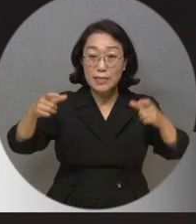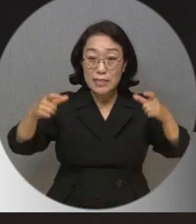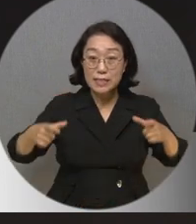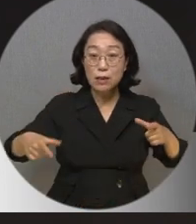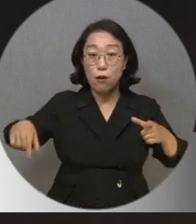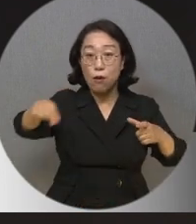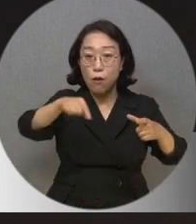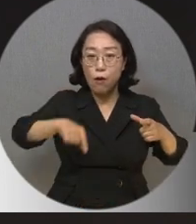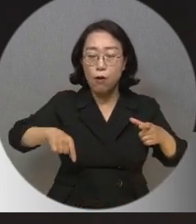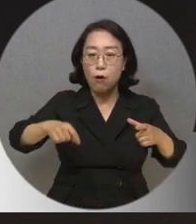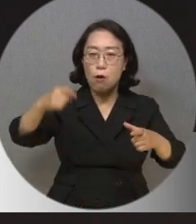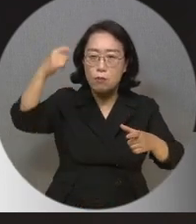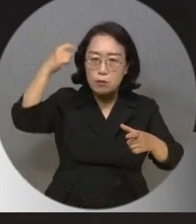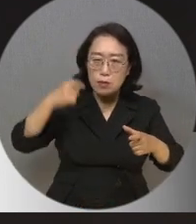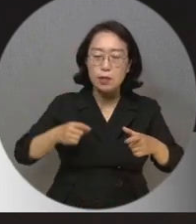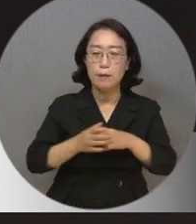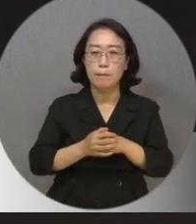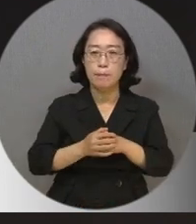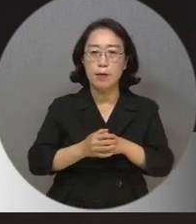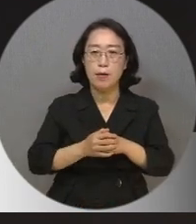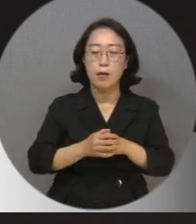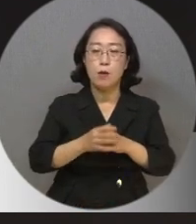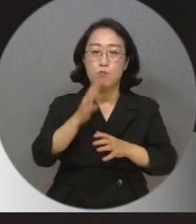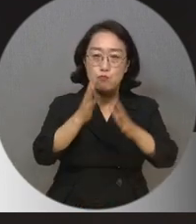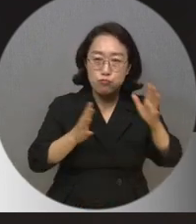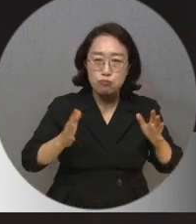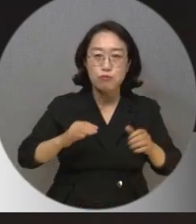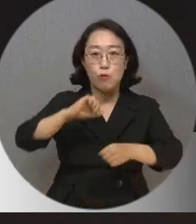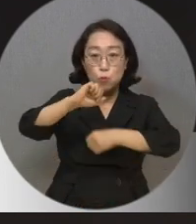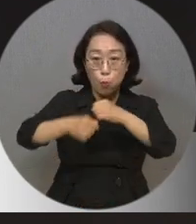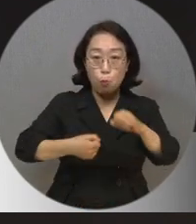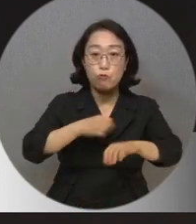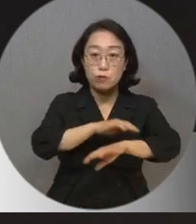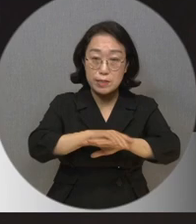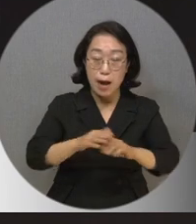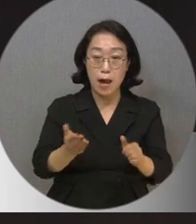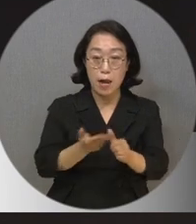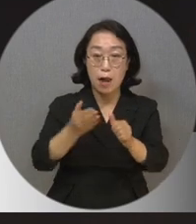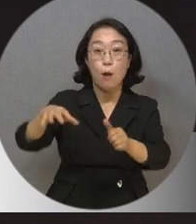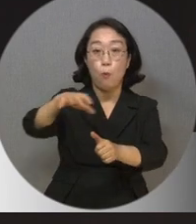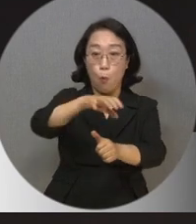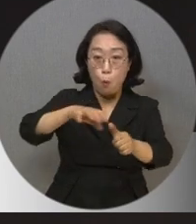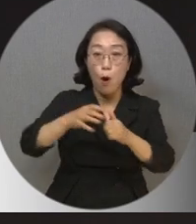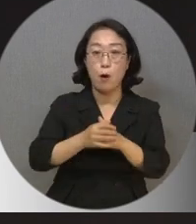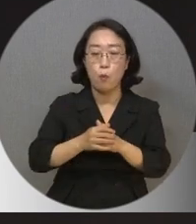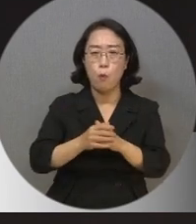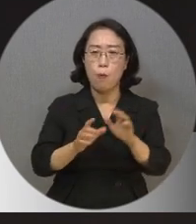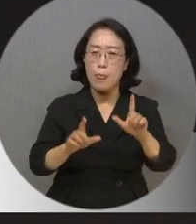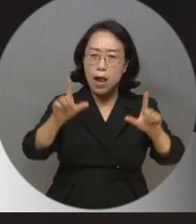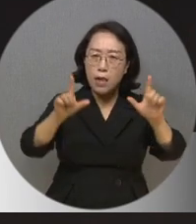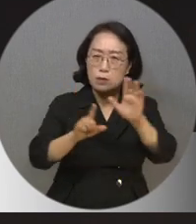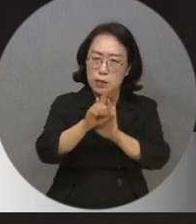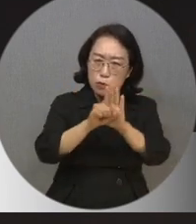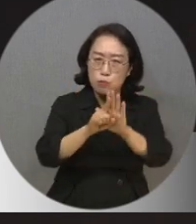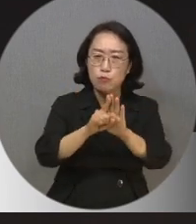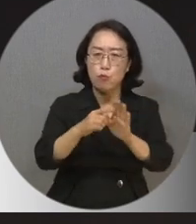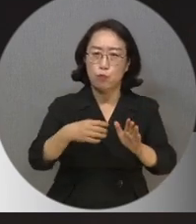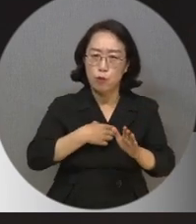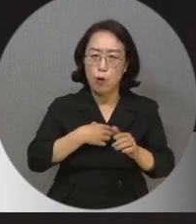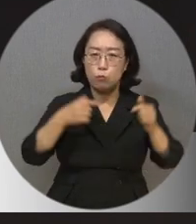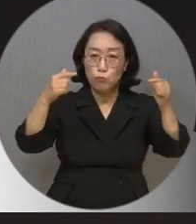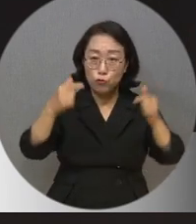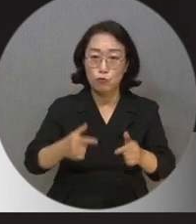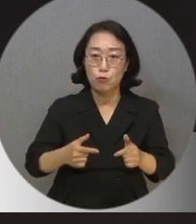재인식해서 생물 다양성을 높이고 기후위기에 대응하는 새로운 미래 도시의 표준을 다